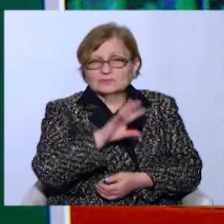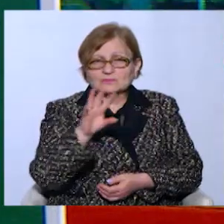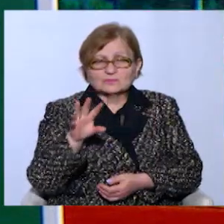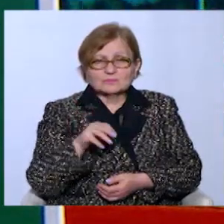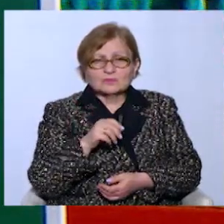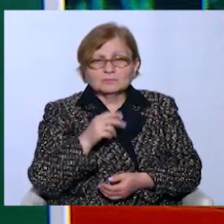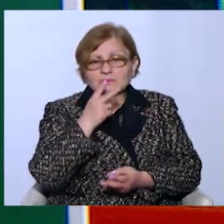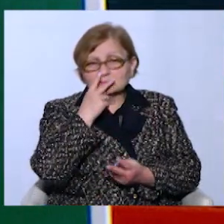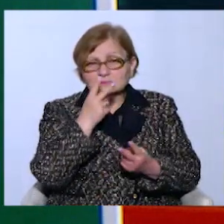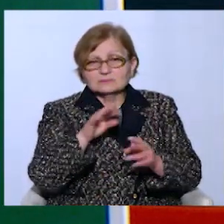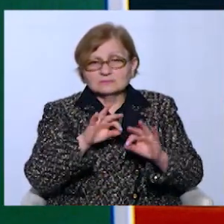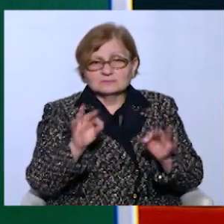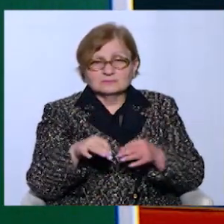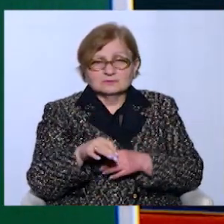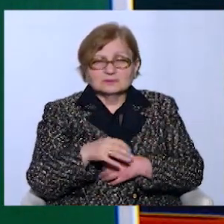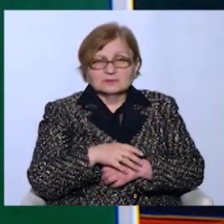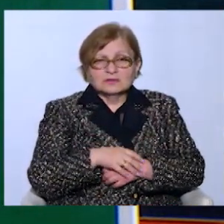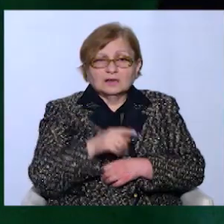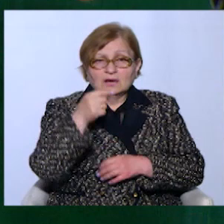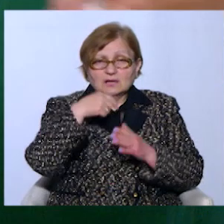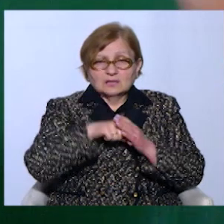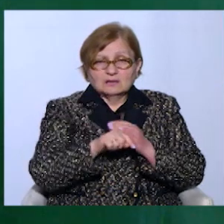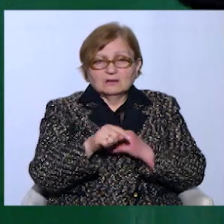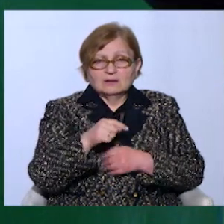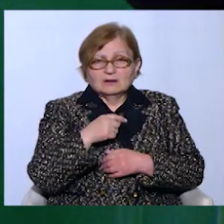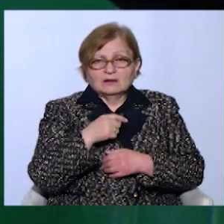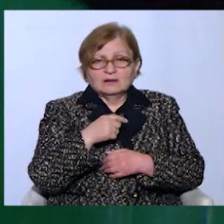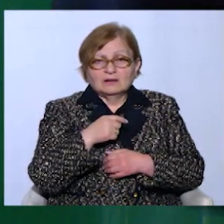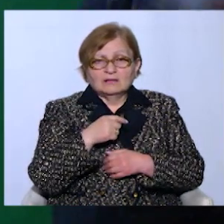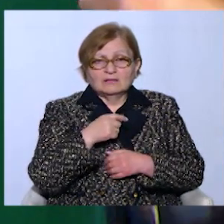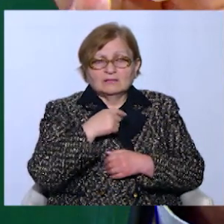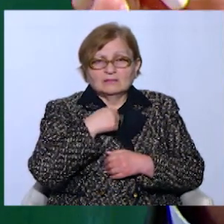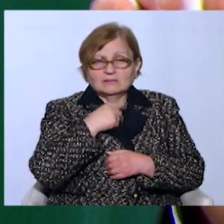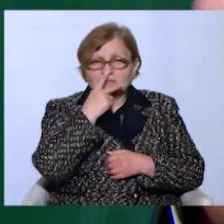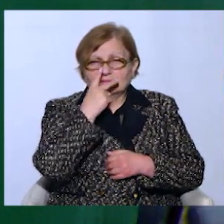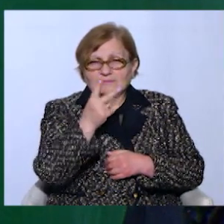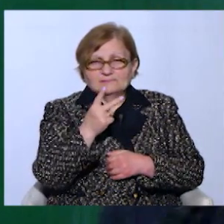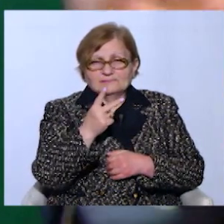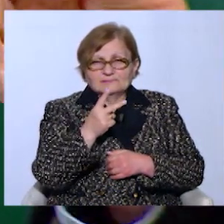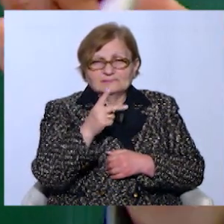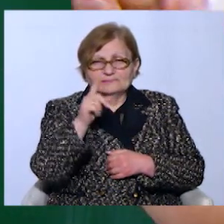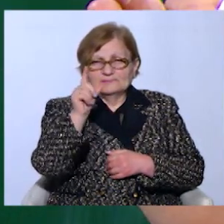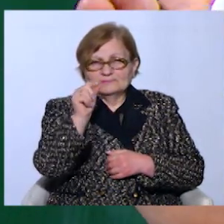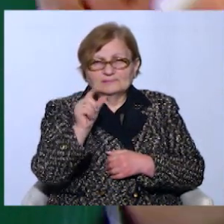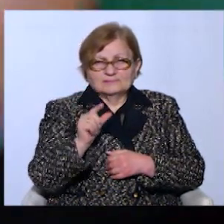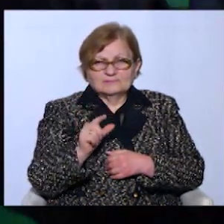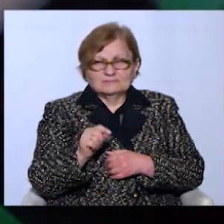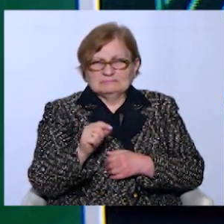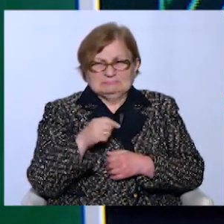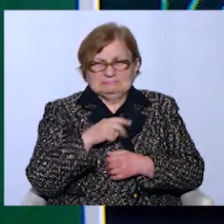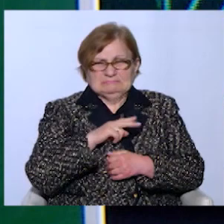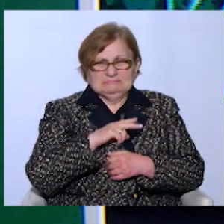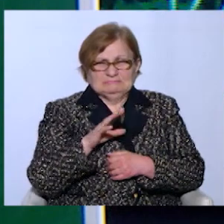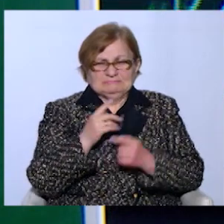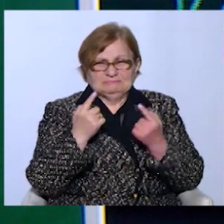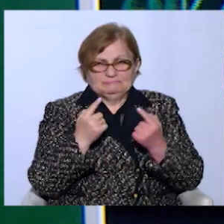ყარახჩინებული 20 მე 14-დი და ჯერ მე როგორც კი ვხედავ რომ უწინ რიცხვები რაღაც არსია მეუნეს ეს